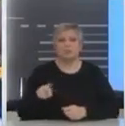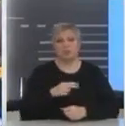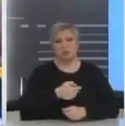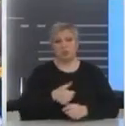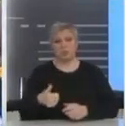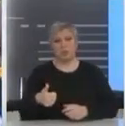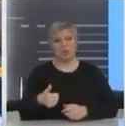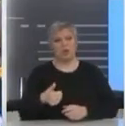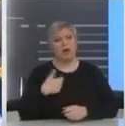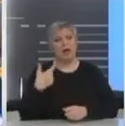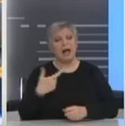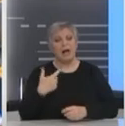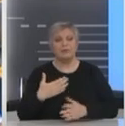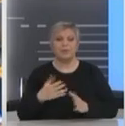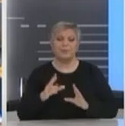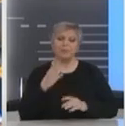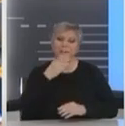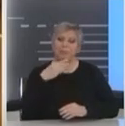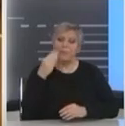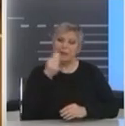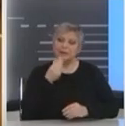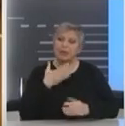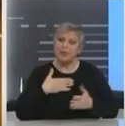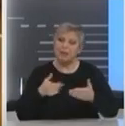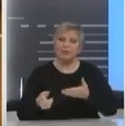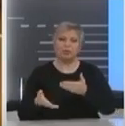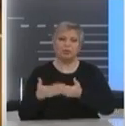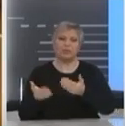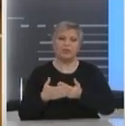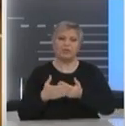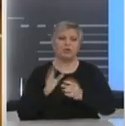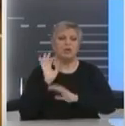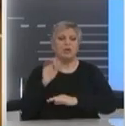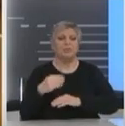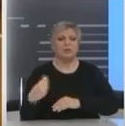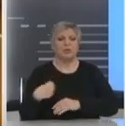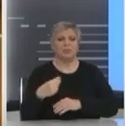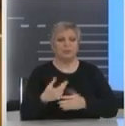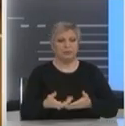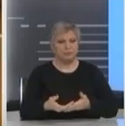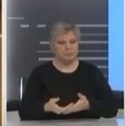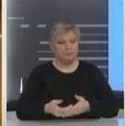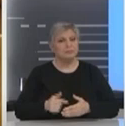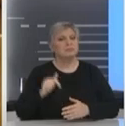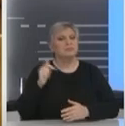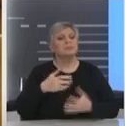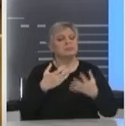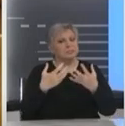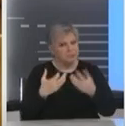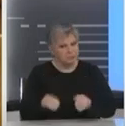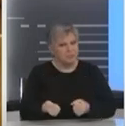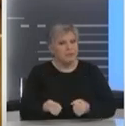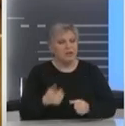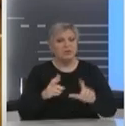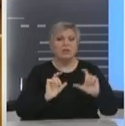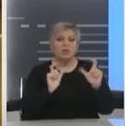Έρχομαι όμως τώρα και στους περίπου 100.000 τρίτεκνους και πολύτεκνους. Οι μισοί από αυτούς θα δουν επίσης αυξήσεις στα